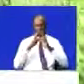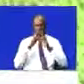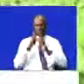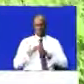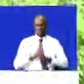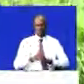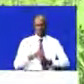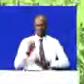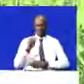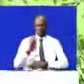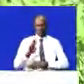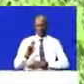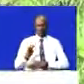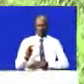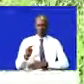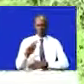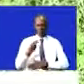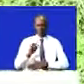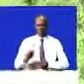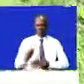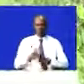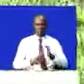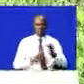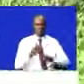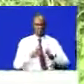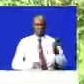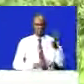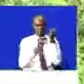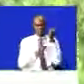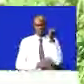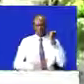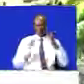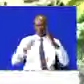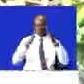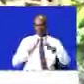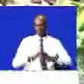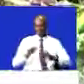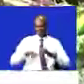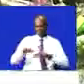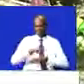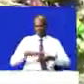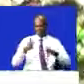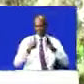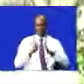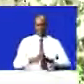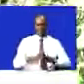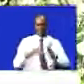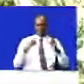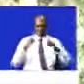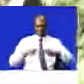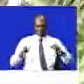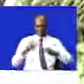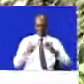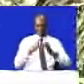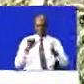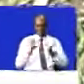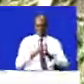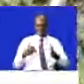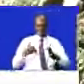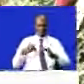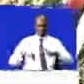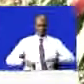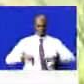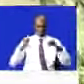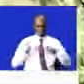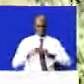Obunga en achiel kuom kuonde dak mongore mayudore e bomanendi mano ma Kisumu ka nonro bende yango ni oting'o jodak ma kwan